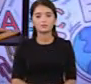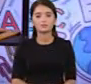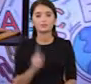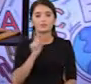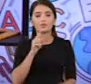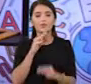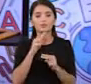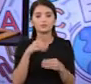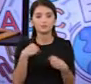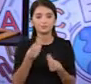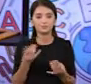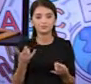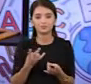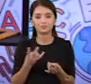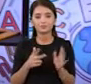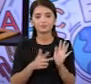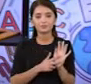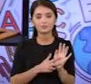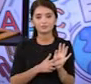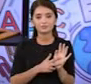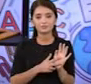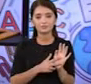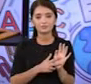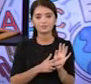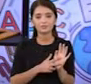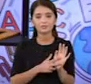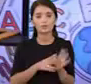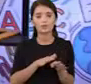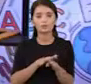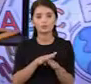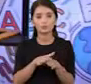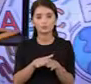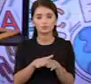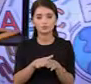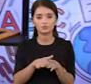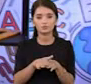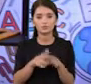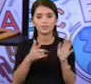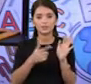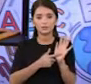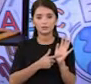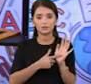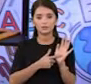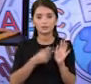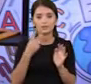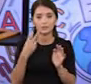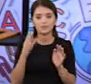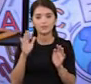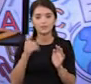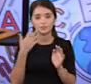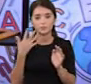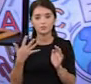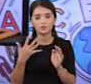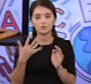nimalarga ahamiyat berishimiz kerak? 8 soni. Buni to'ldirish uchun biz 7 ni 2 va 5